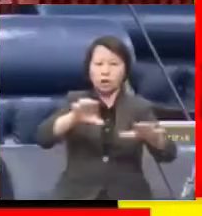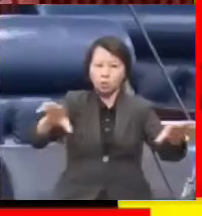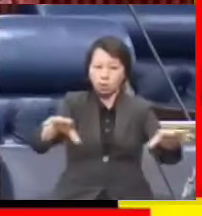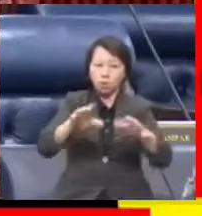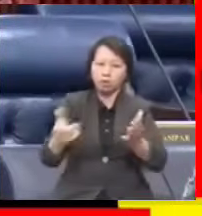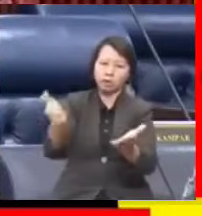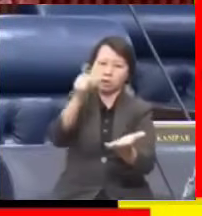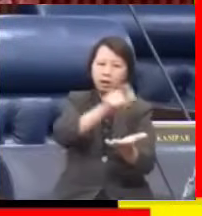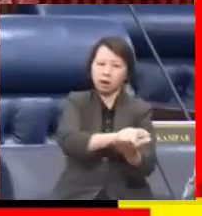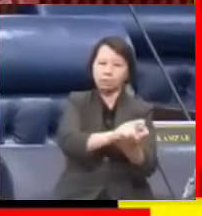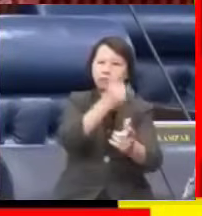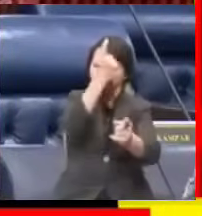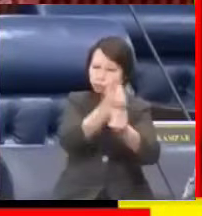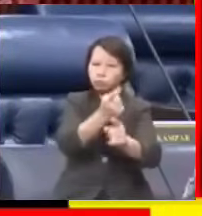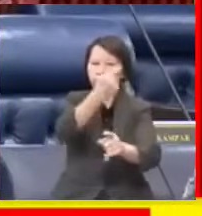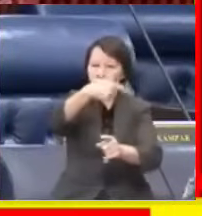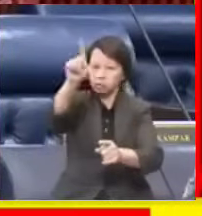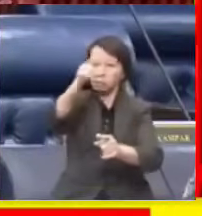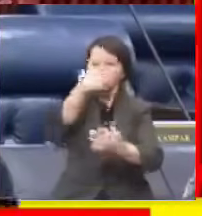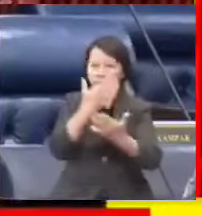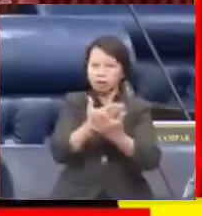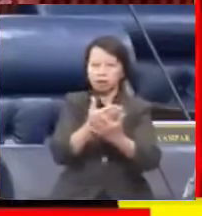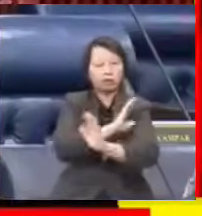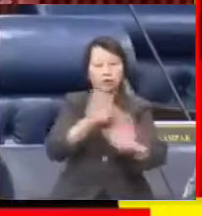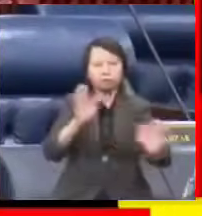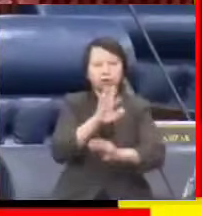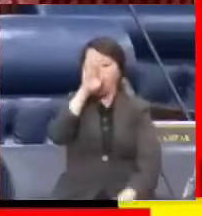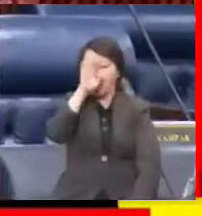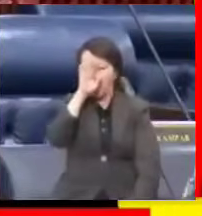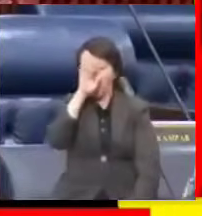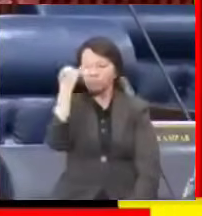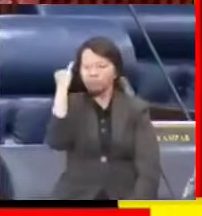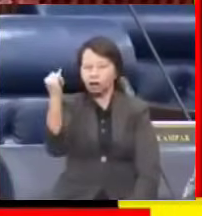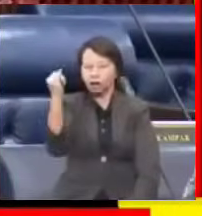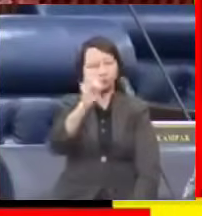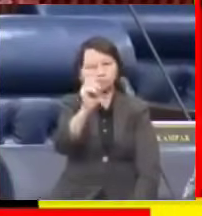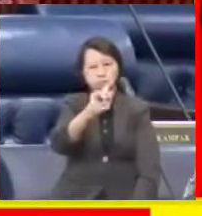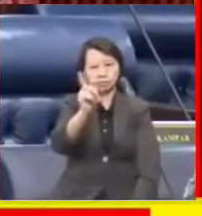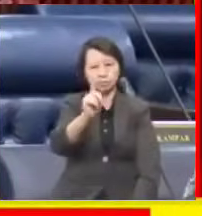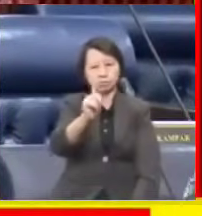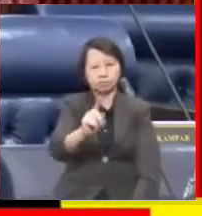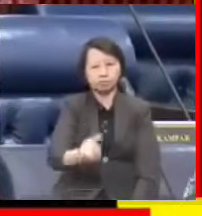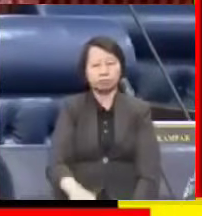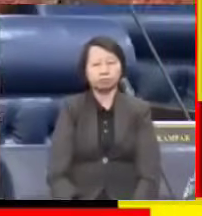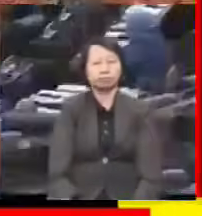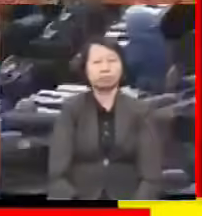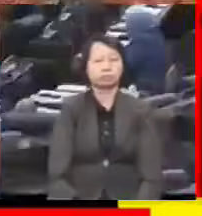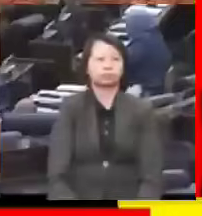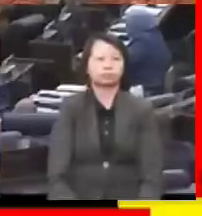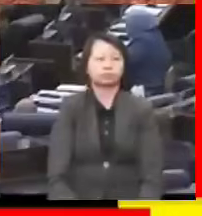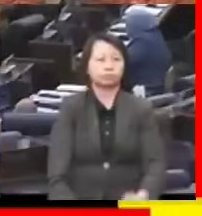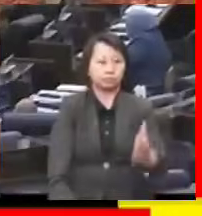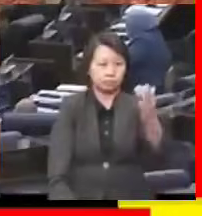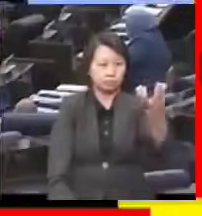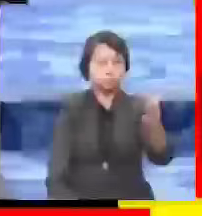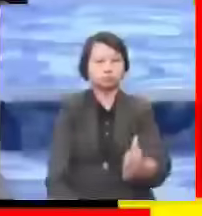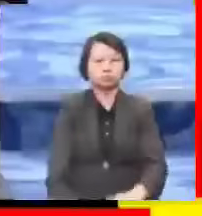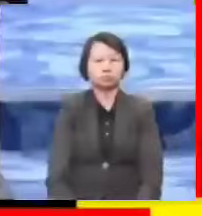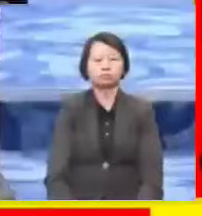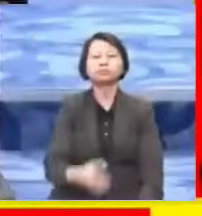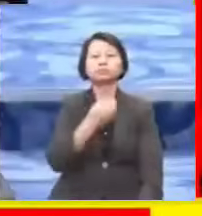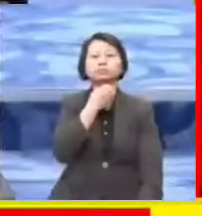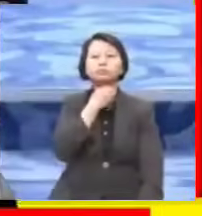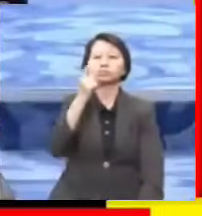dan lapor yang betul dan baik dan bukan yang auta dan jahat? Okey, silakan. Menteri. Ibu